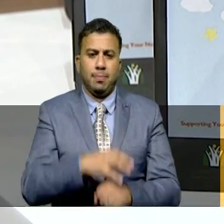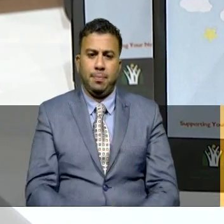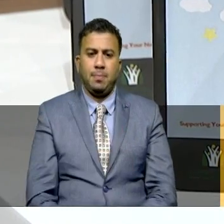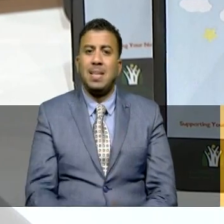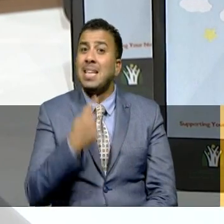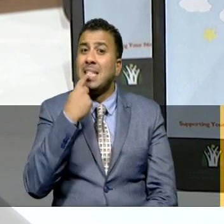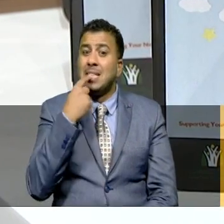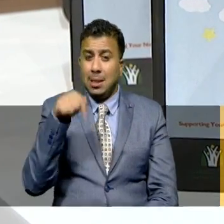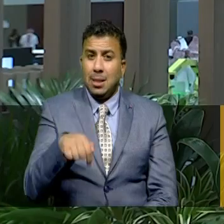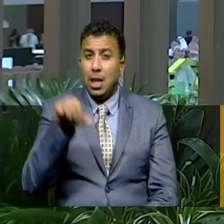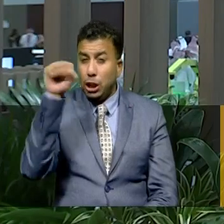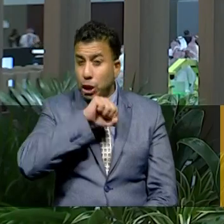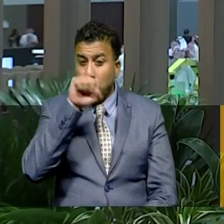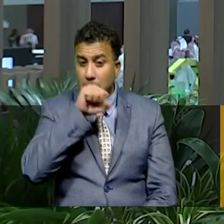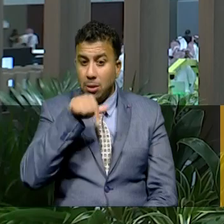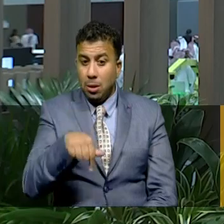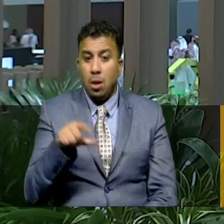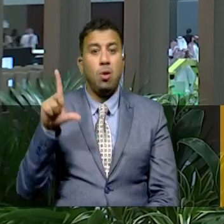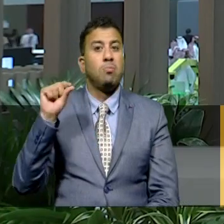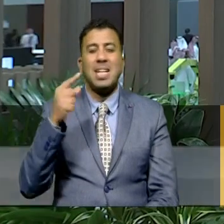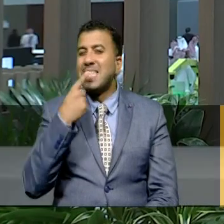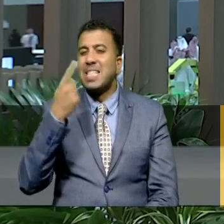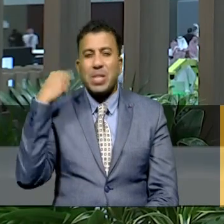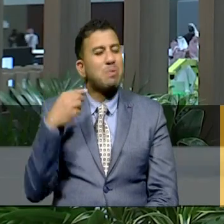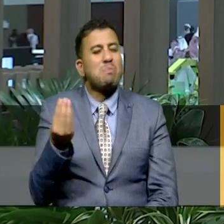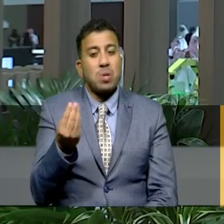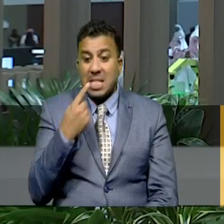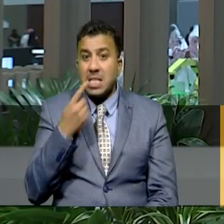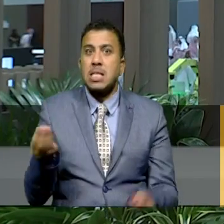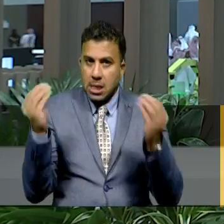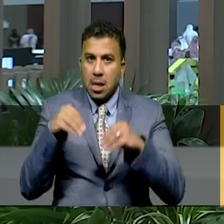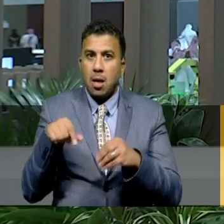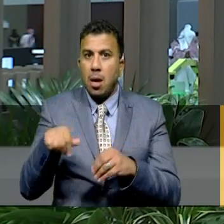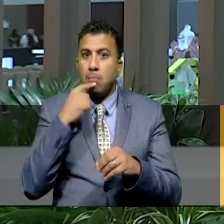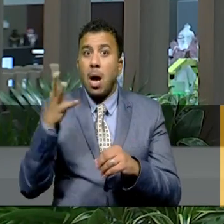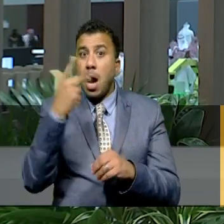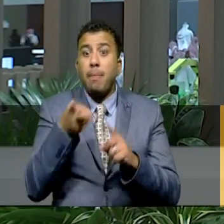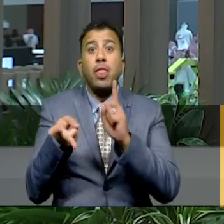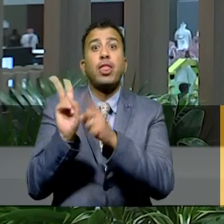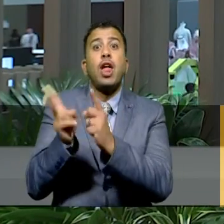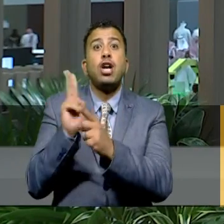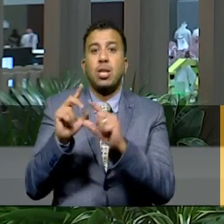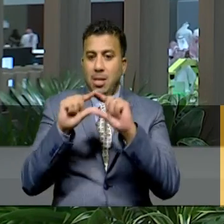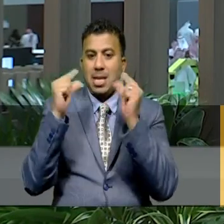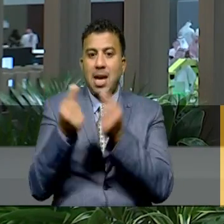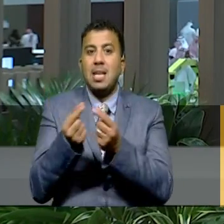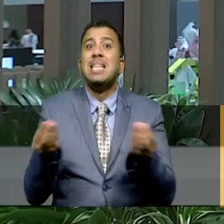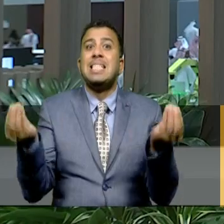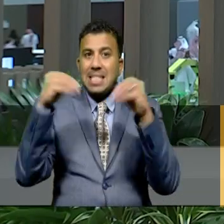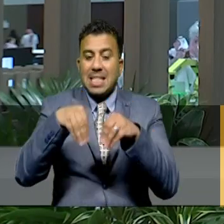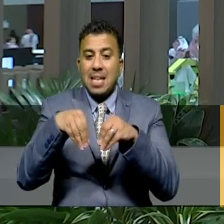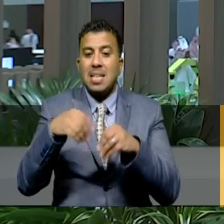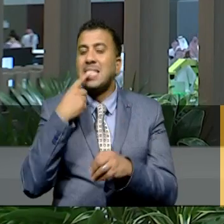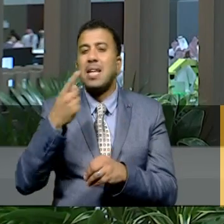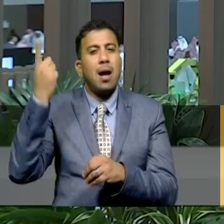السنة هذه إمارة الشارقة تميزت عن العام السابق، زيادة عدد دوائر 12 دائرة زيادة عن العام السابق.